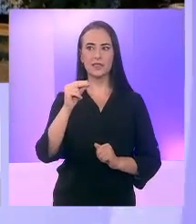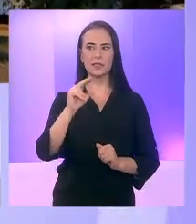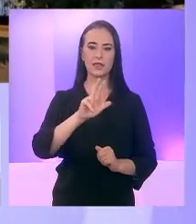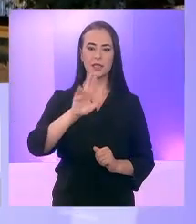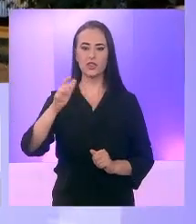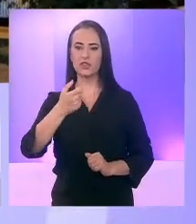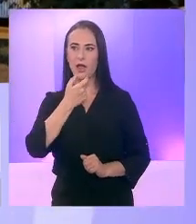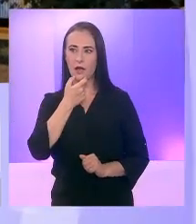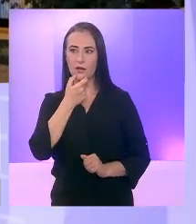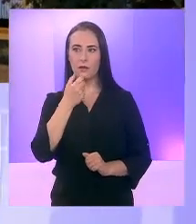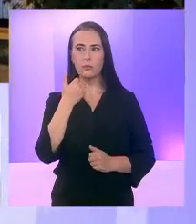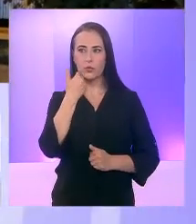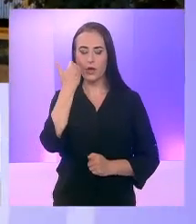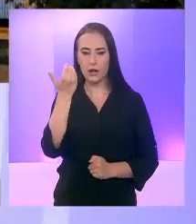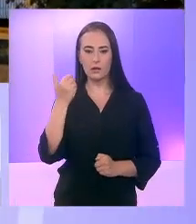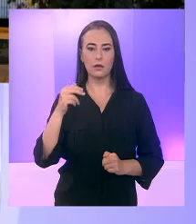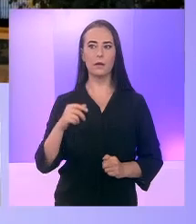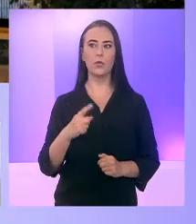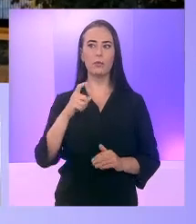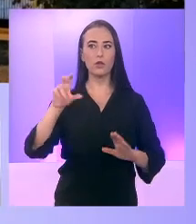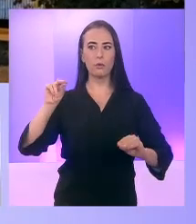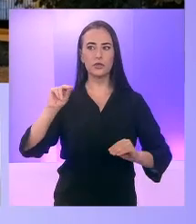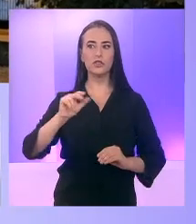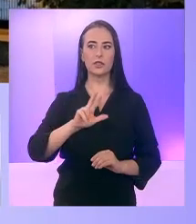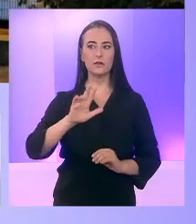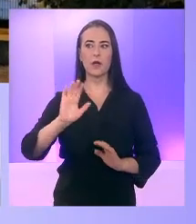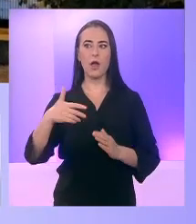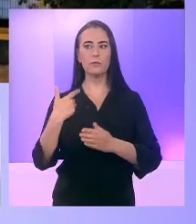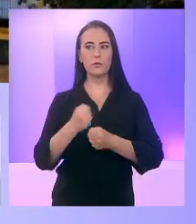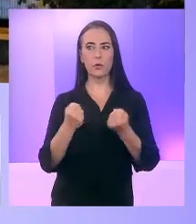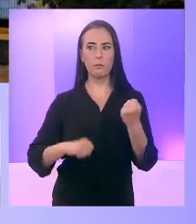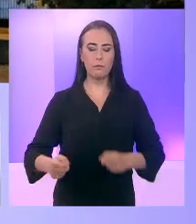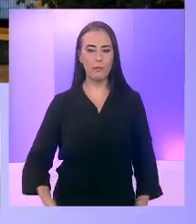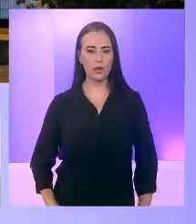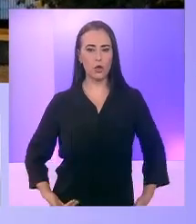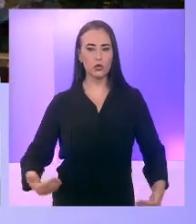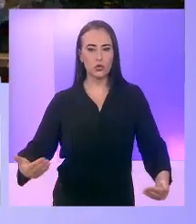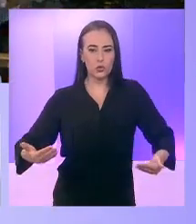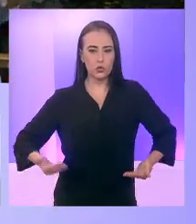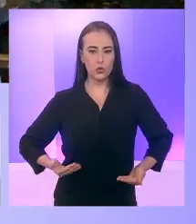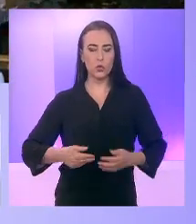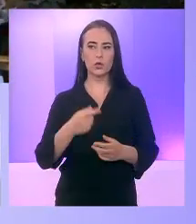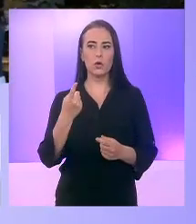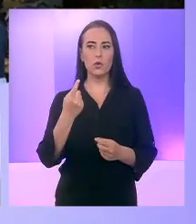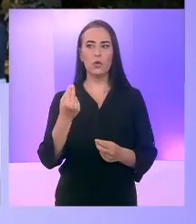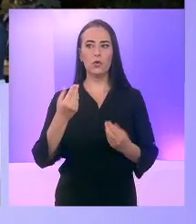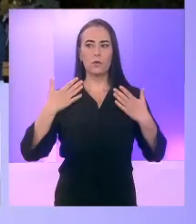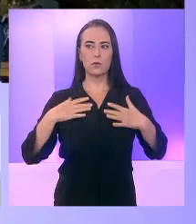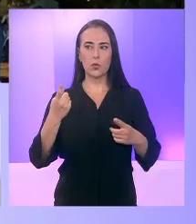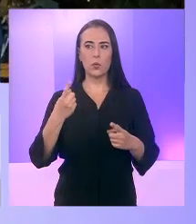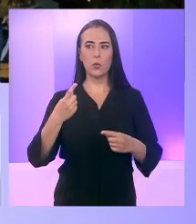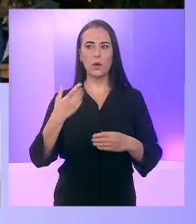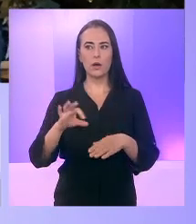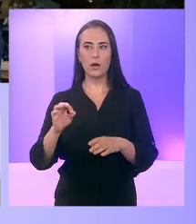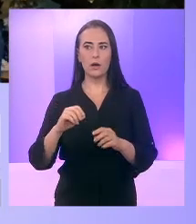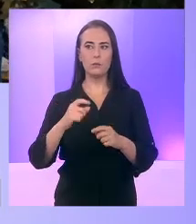30-35 de ani. În momentul în care a dispărut și a comis oribila faptă, acesta purta pantaloni scurți, închiși și la culoare, un hanorac de